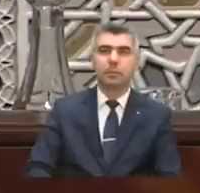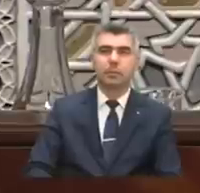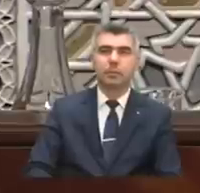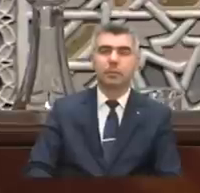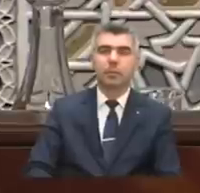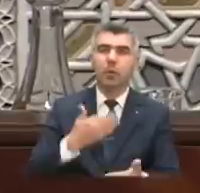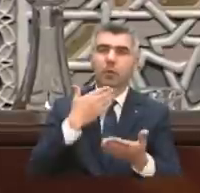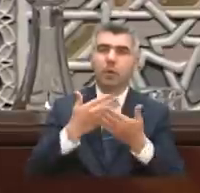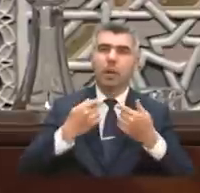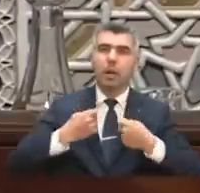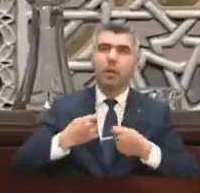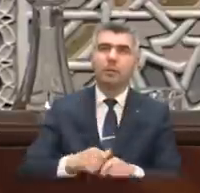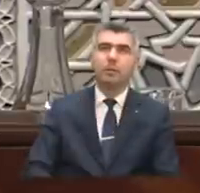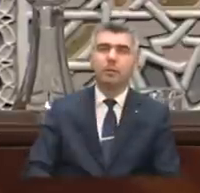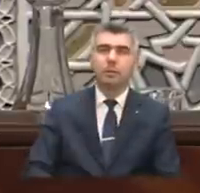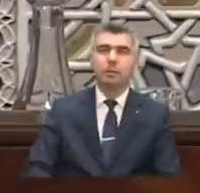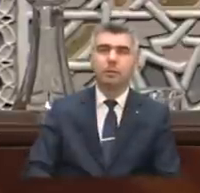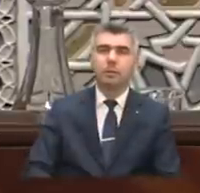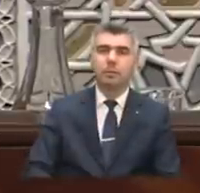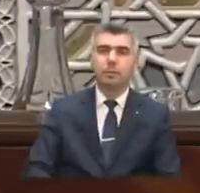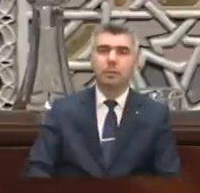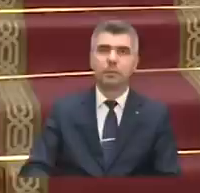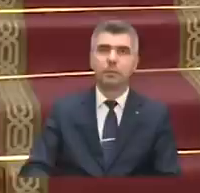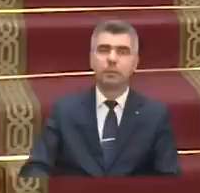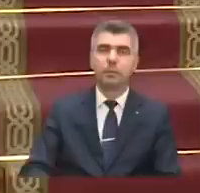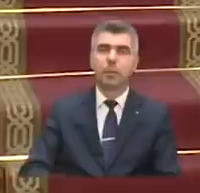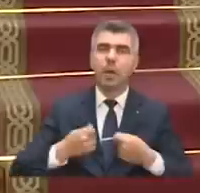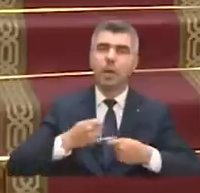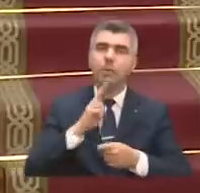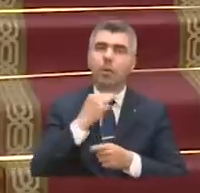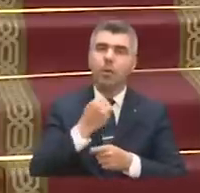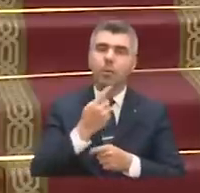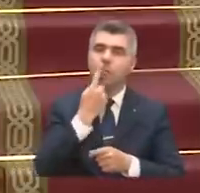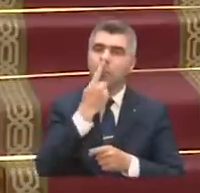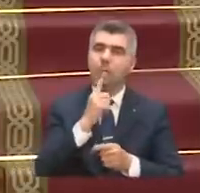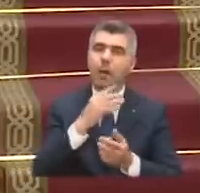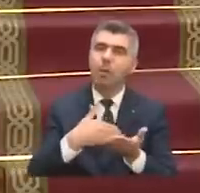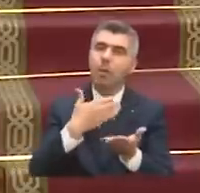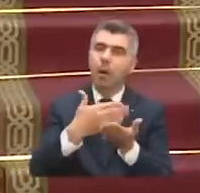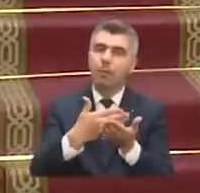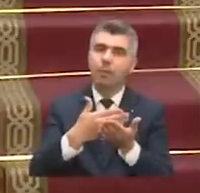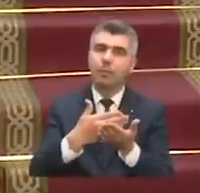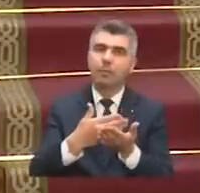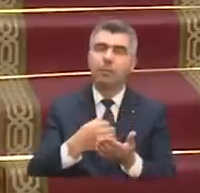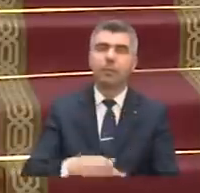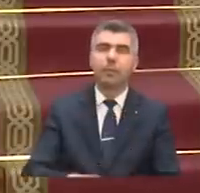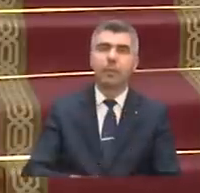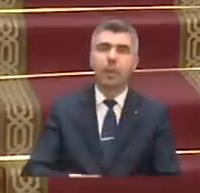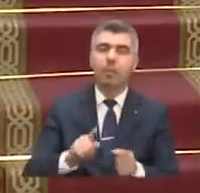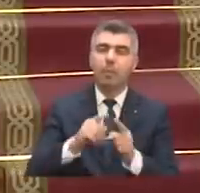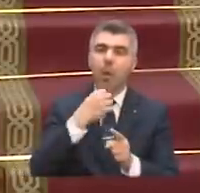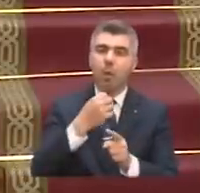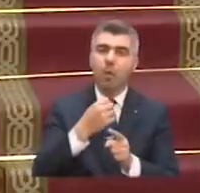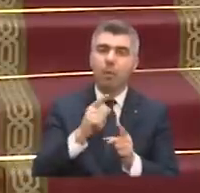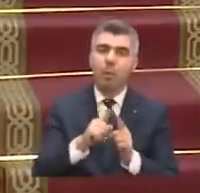شكرا السيد الرئيس. السيد رئيس الحكومه. السيد رئيس الحكومه ما بغيناش نقاطعوه، ولكن هذيك الطريقه اللي تعامل مع السيده